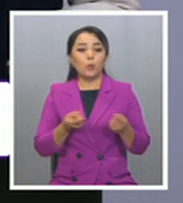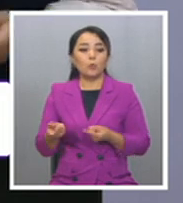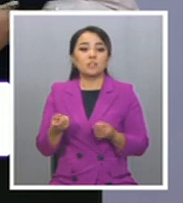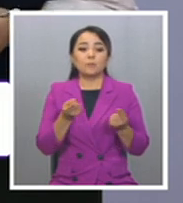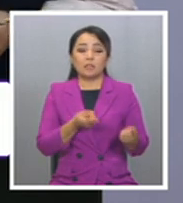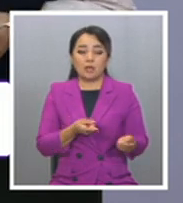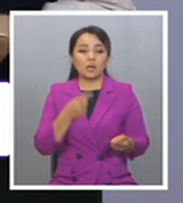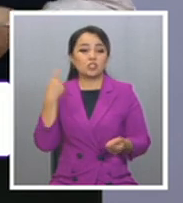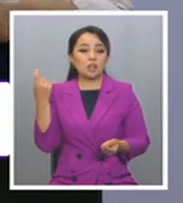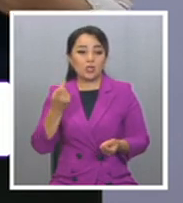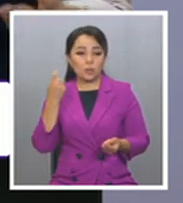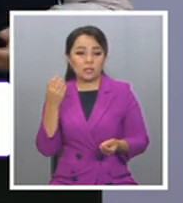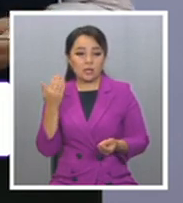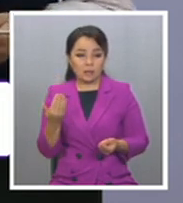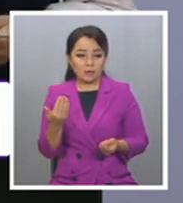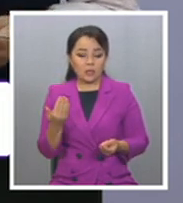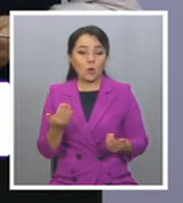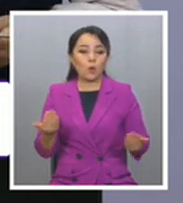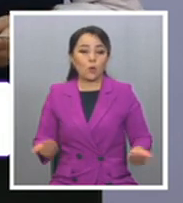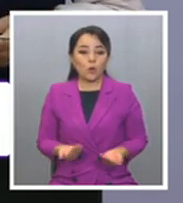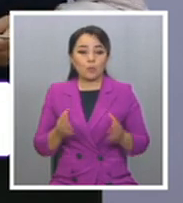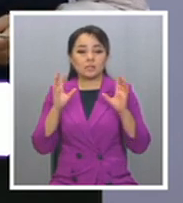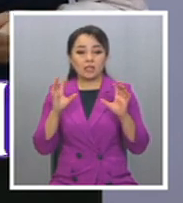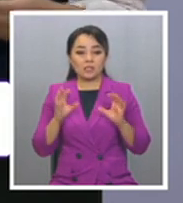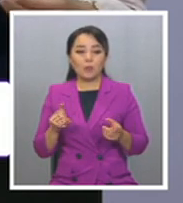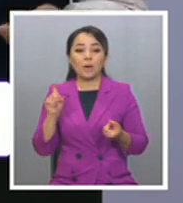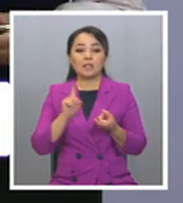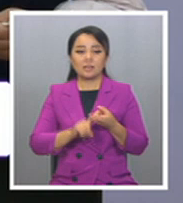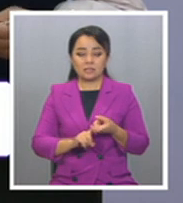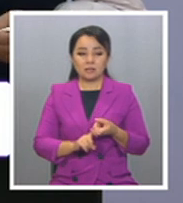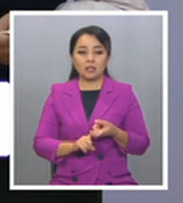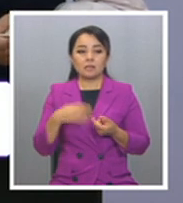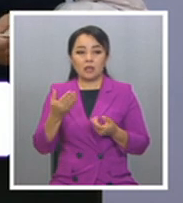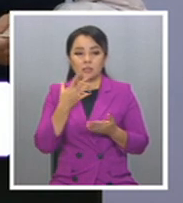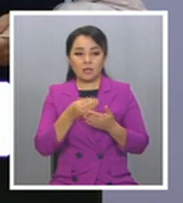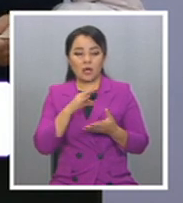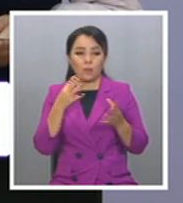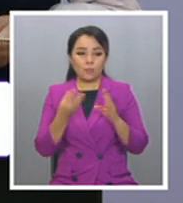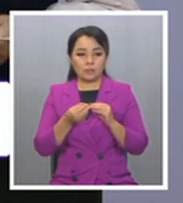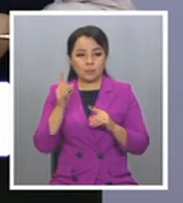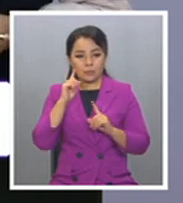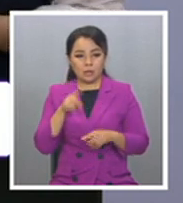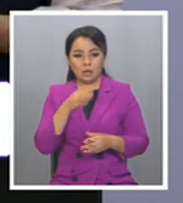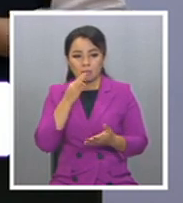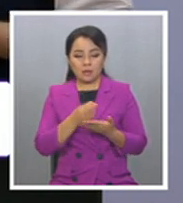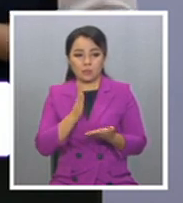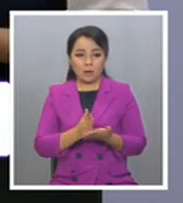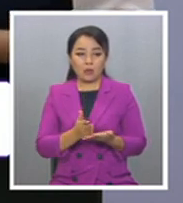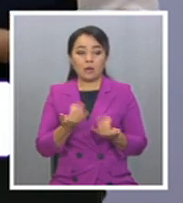көшпелілердің шаруашылығына мен өмір салтымен байланысты әсерінен қалыптасты деп айтқан болатынбыз. Және